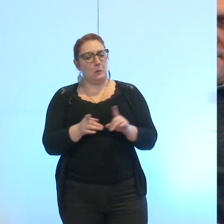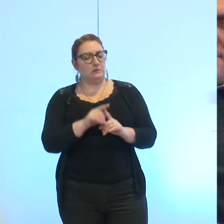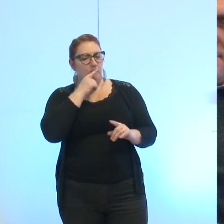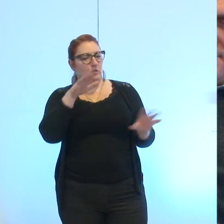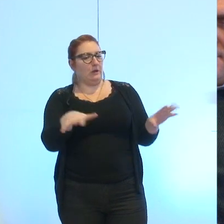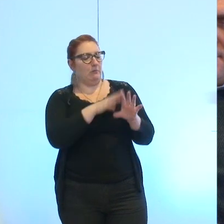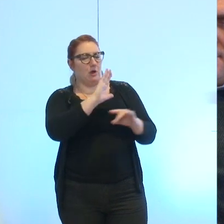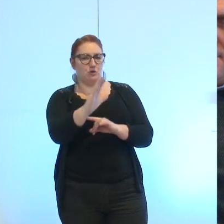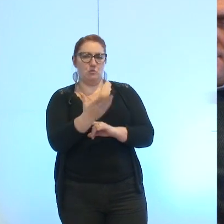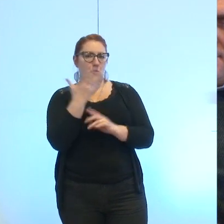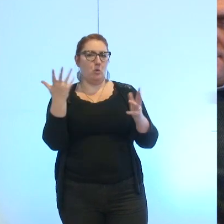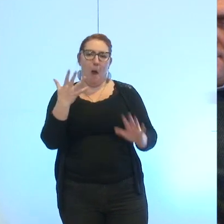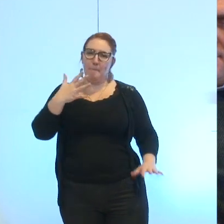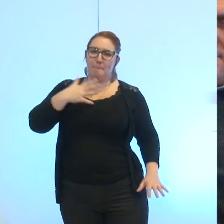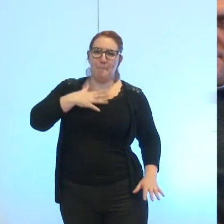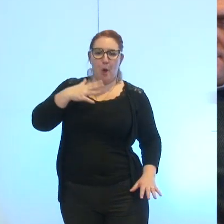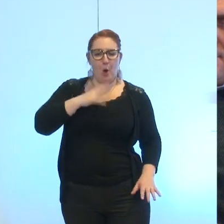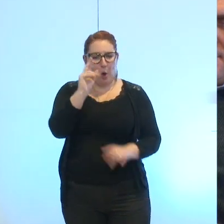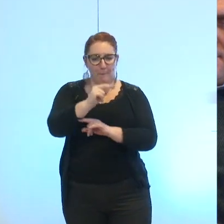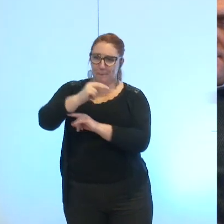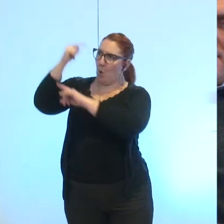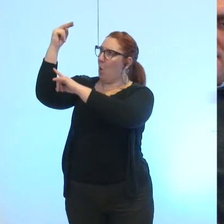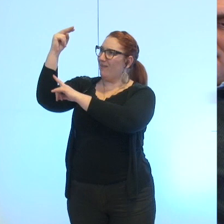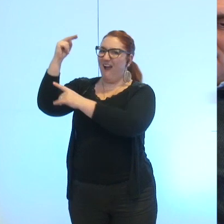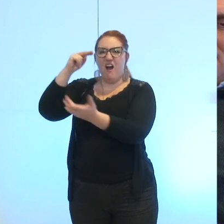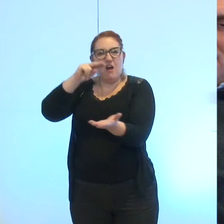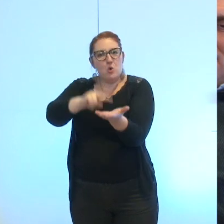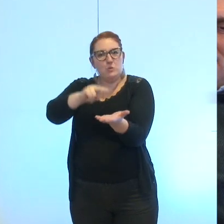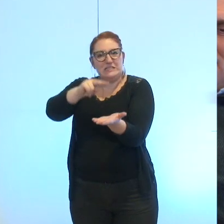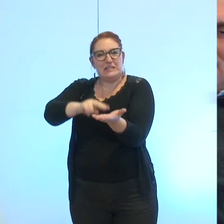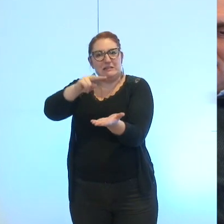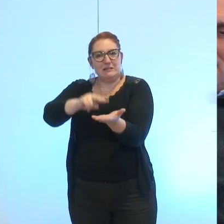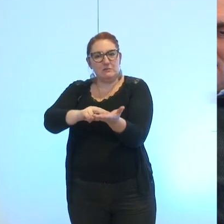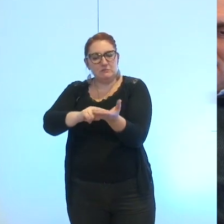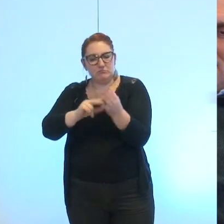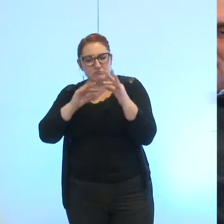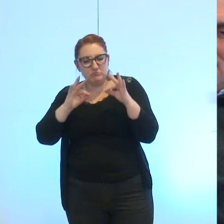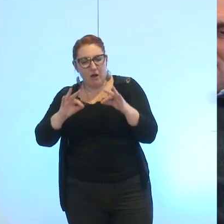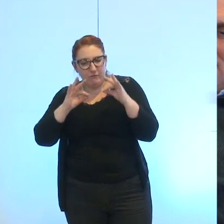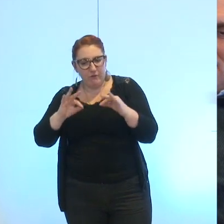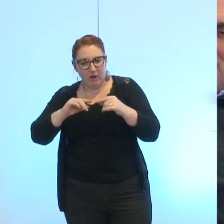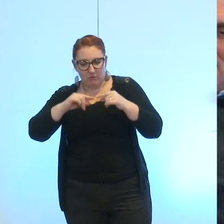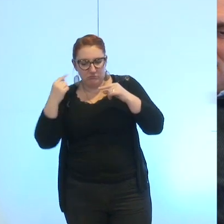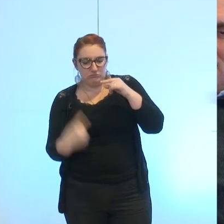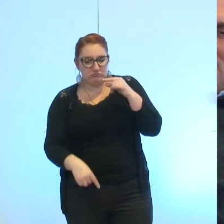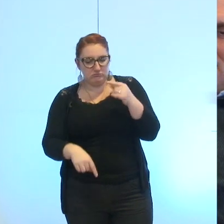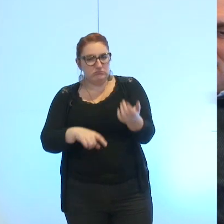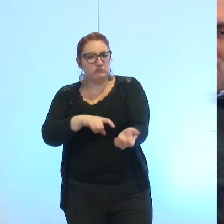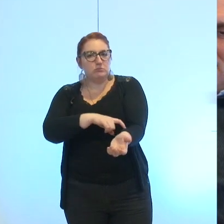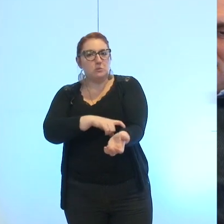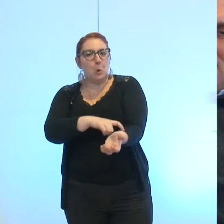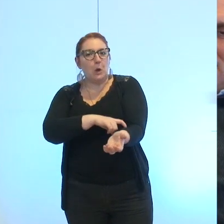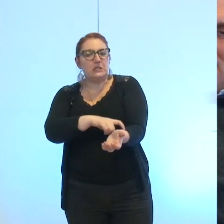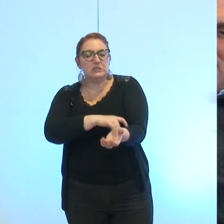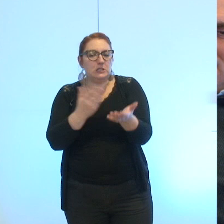peur d'un regard lucide don sur les origines de la très mauvaise